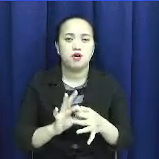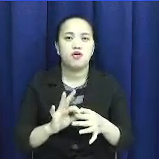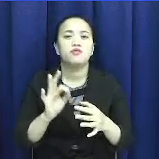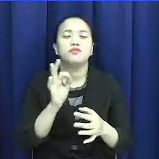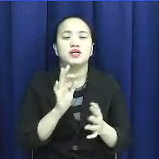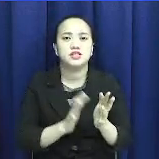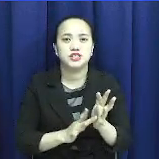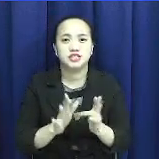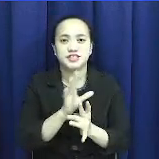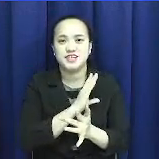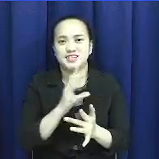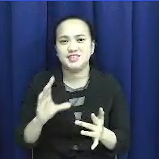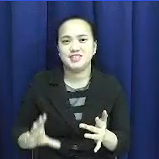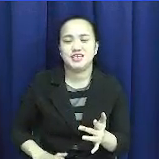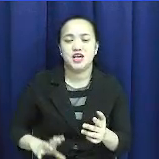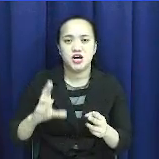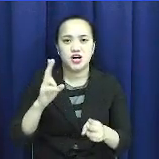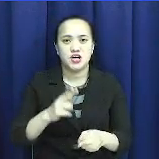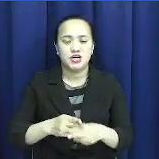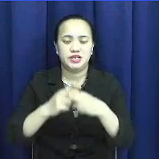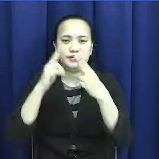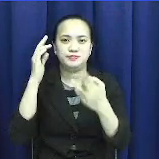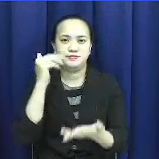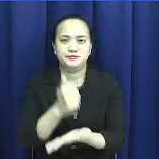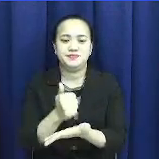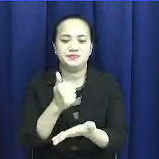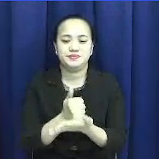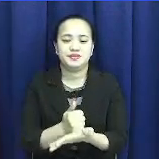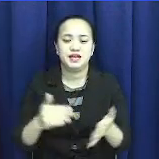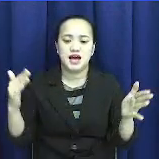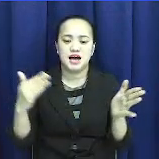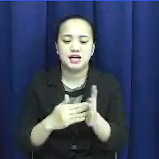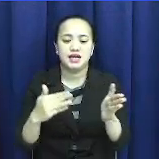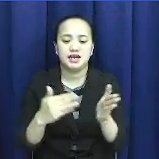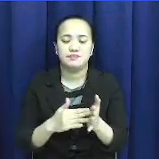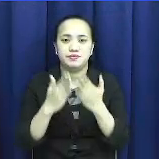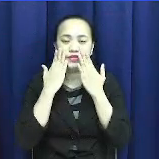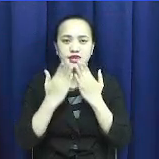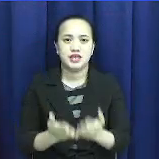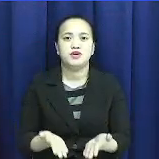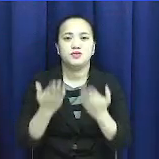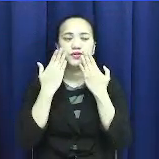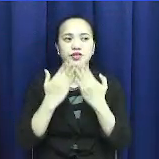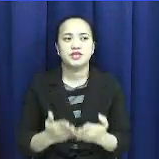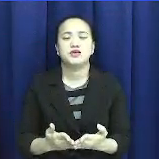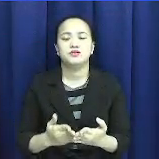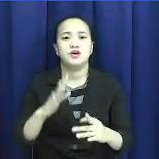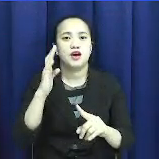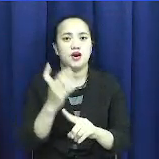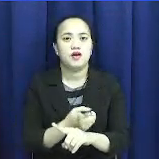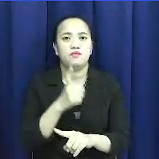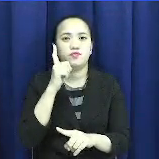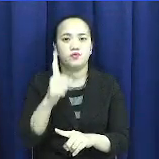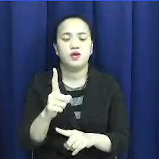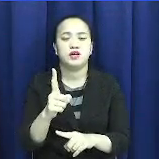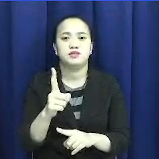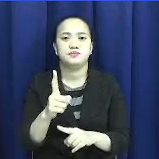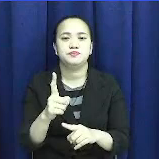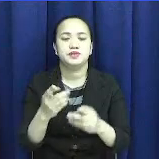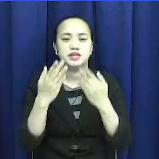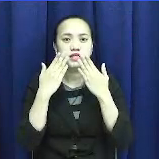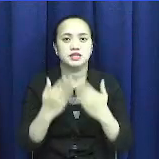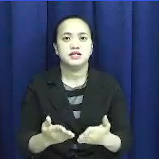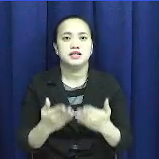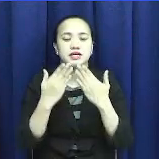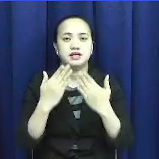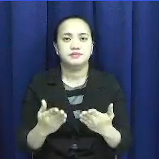natutunan sa atin pong pag-aaral ngayon pong hapon. Muli po, nagpapasalamat po bawat isa po sa amin, ang staff ng The Baptist Lands at sa